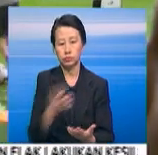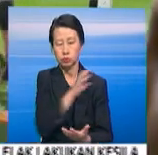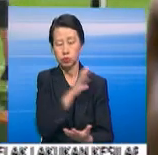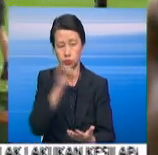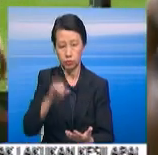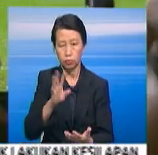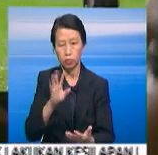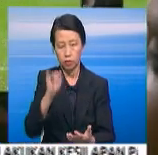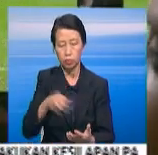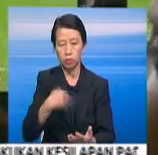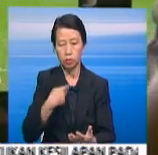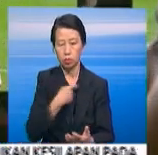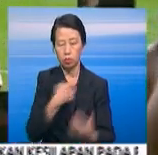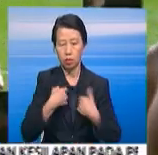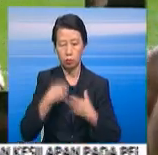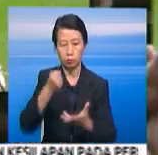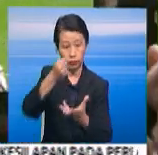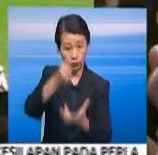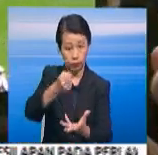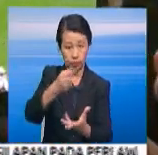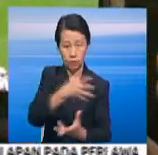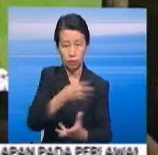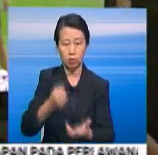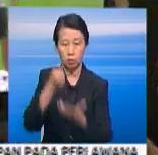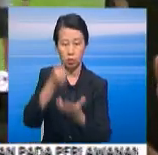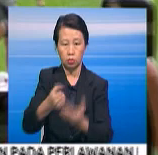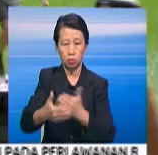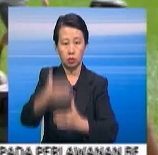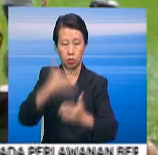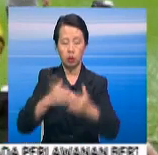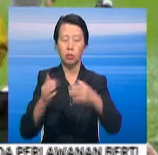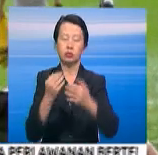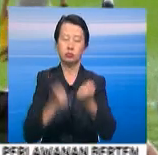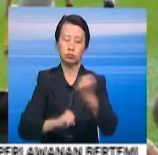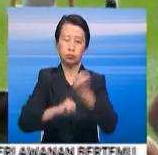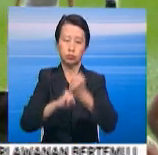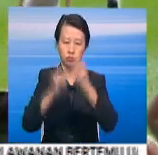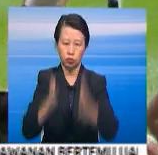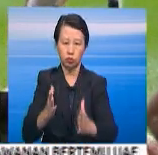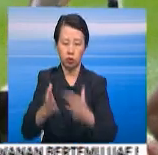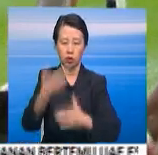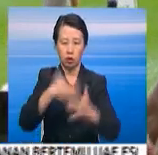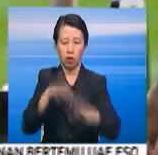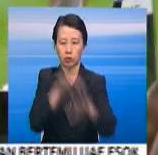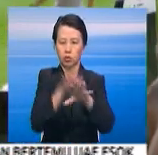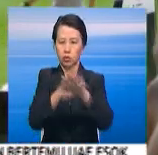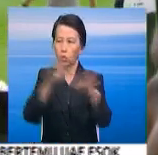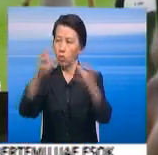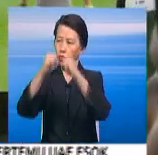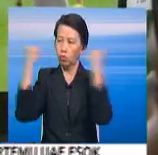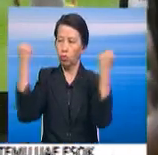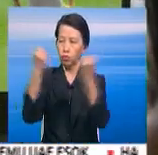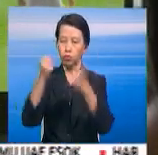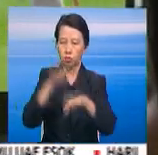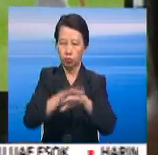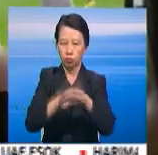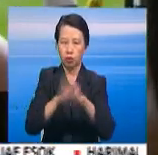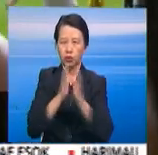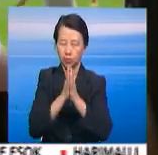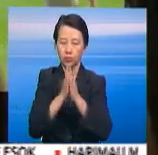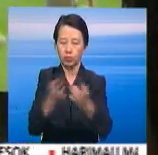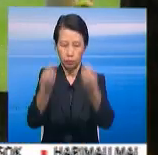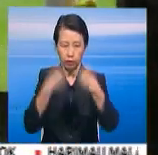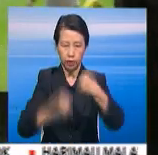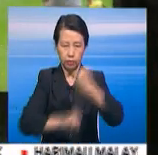Here's our home ground. We have the fans behind us, and then we have the crowd with us. So we try to, you know, give